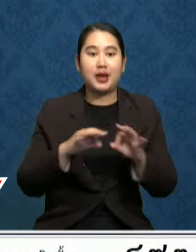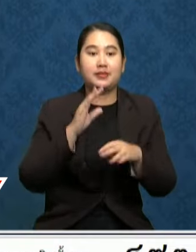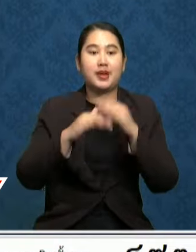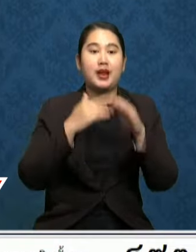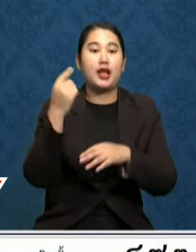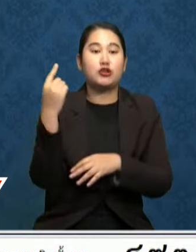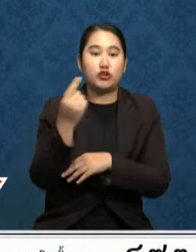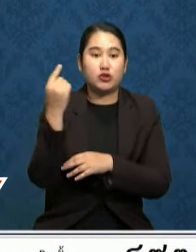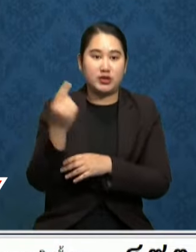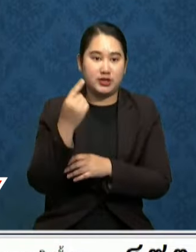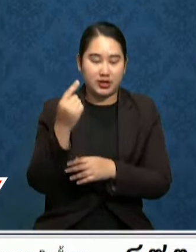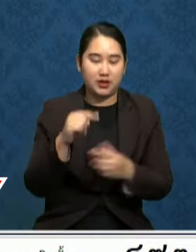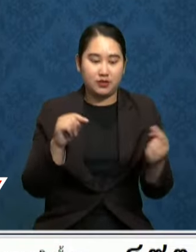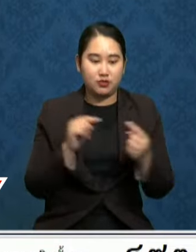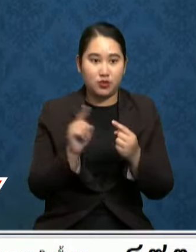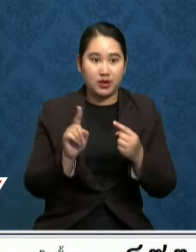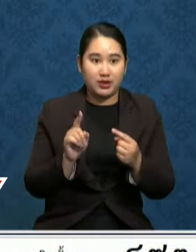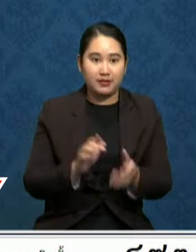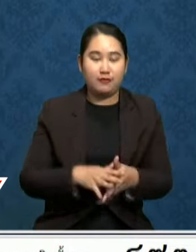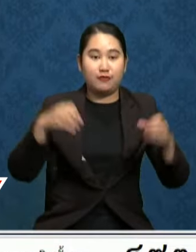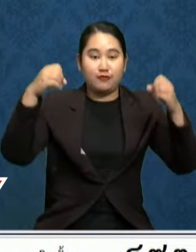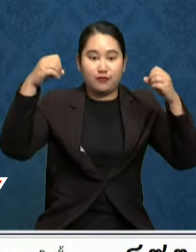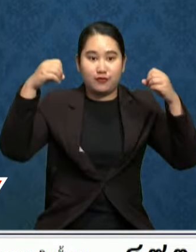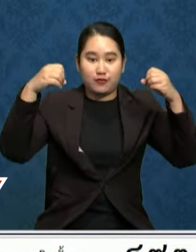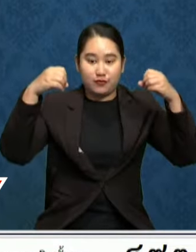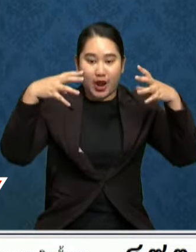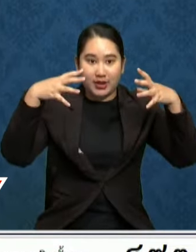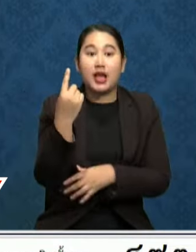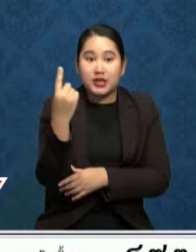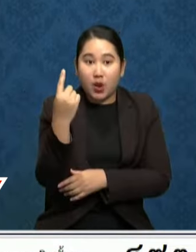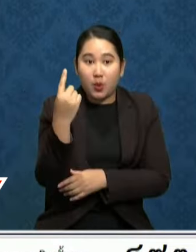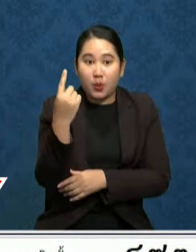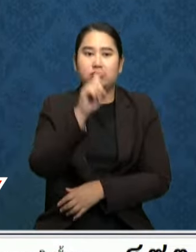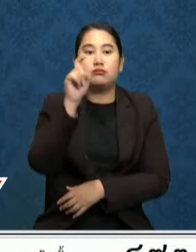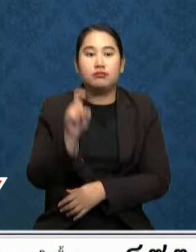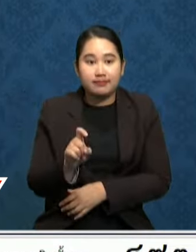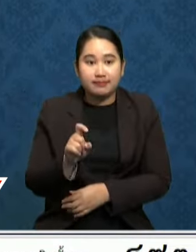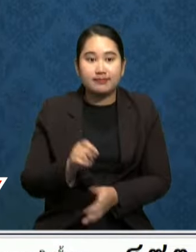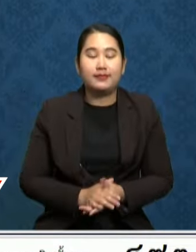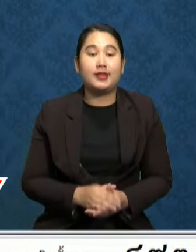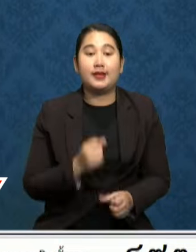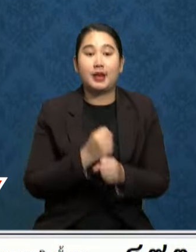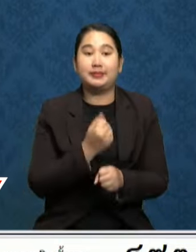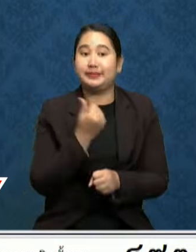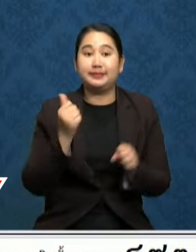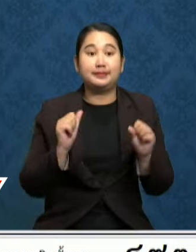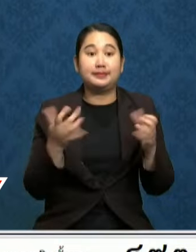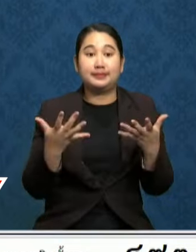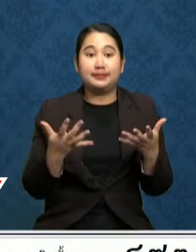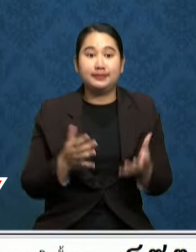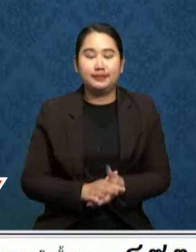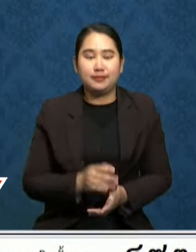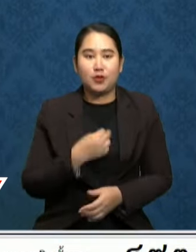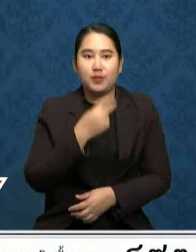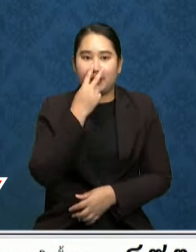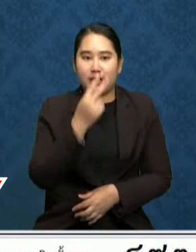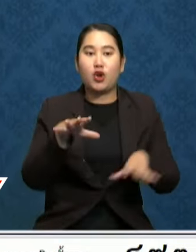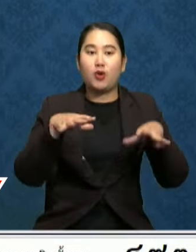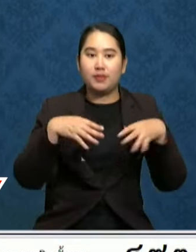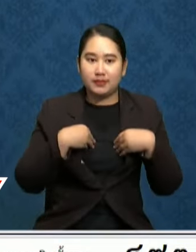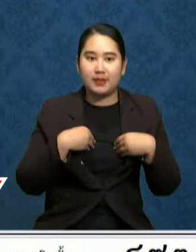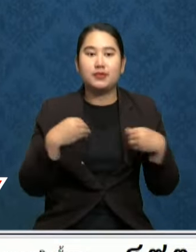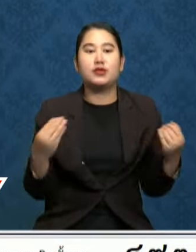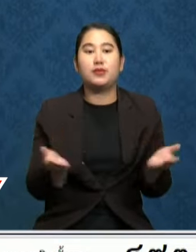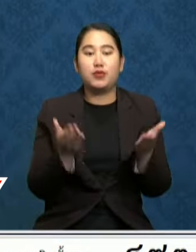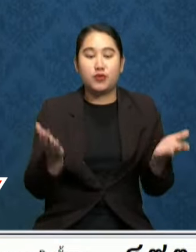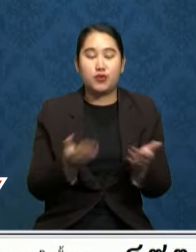าแ่งท่องเที่ยวโดยการติดไฟโซลาเซลอย่เดียวหอครัไม่ทำอย่อนเลยหครับผมเห็นด้วยกับการส่